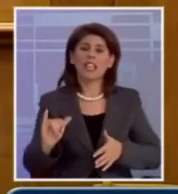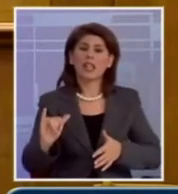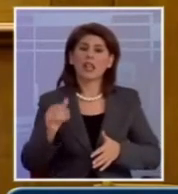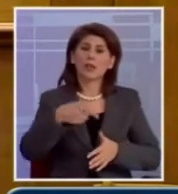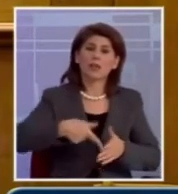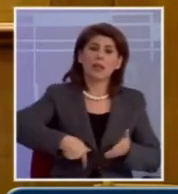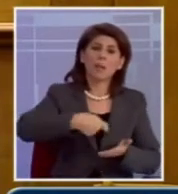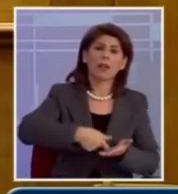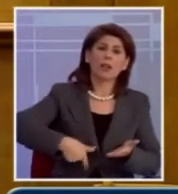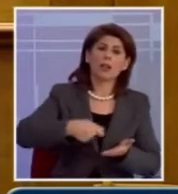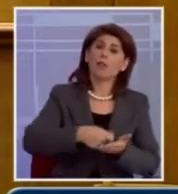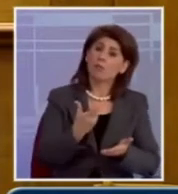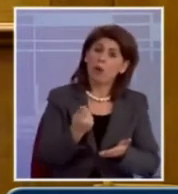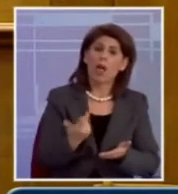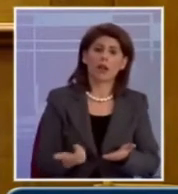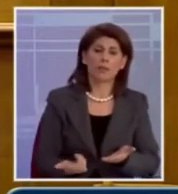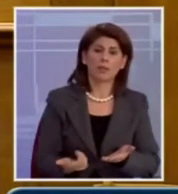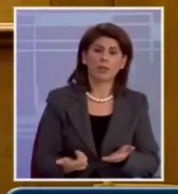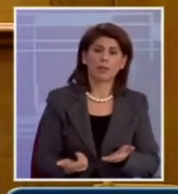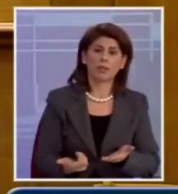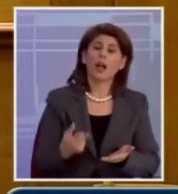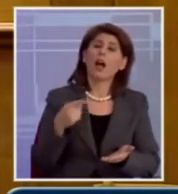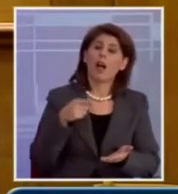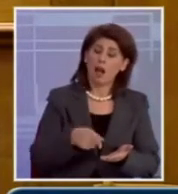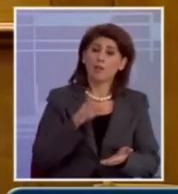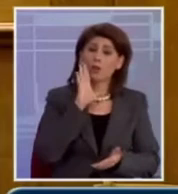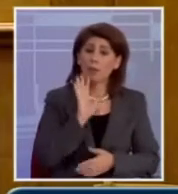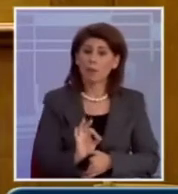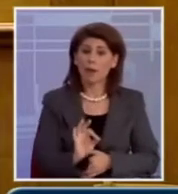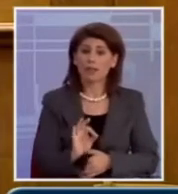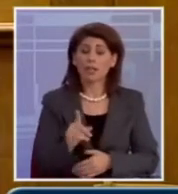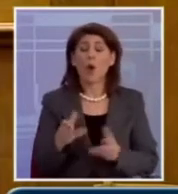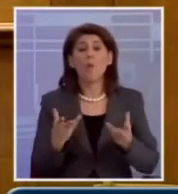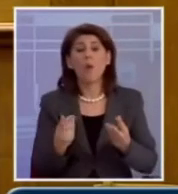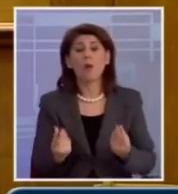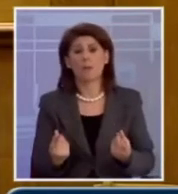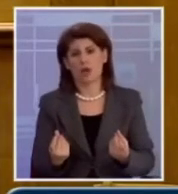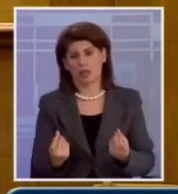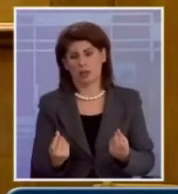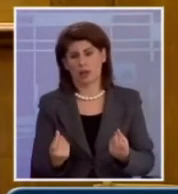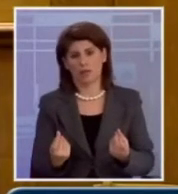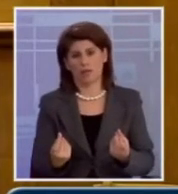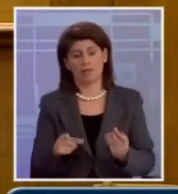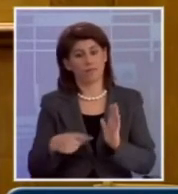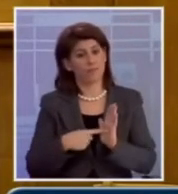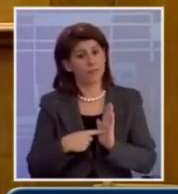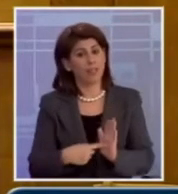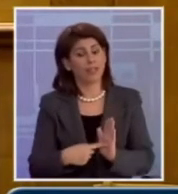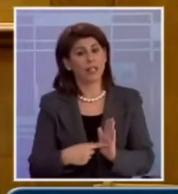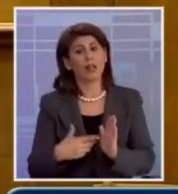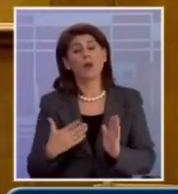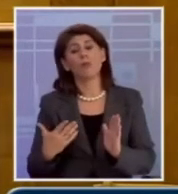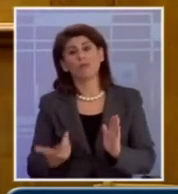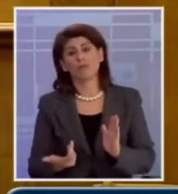οποία πληρώνουμε αρκετά χρήματα. Εκείνο που πραγματικά όμως είναι προκλητικό και δείχνει πώς